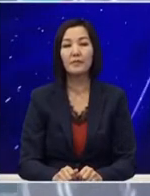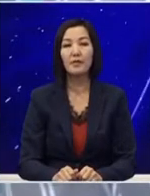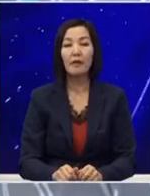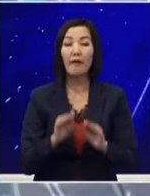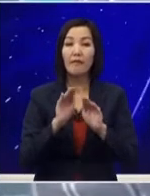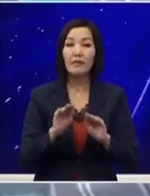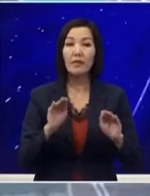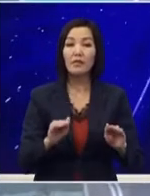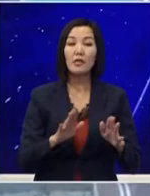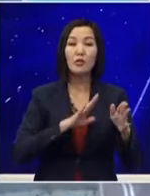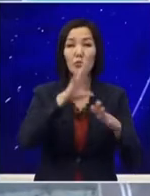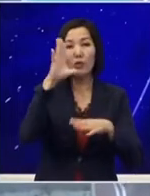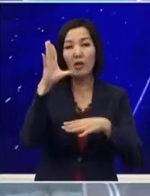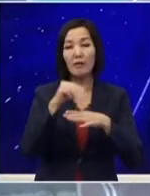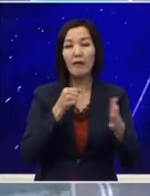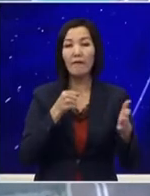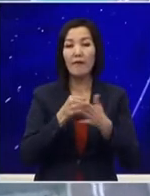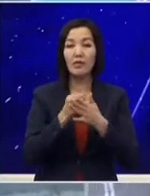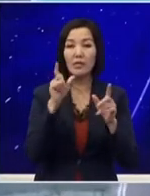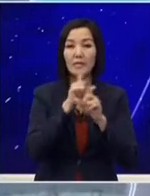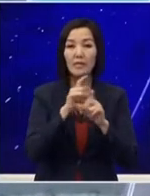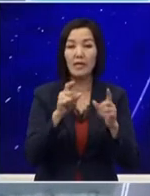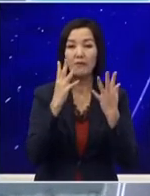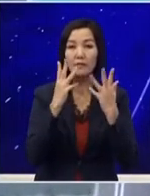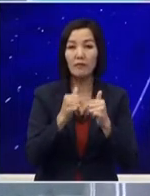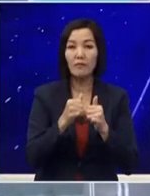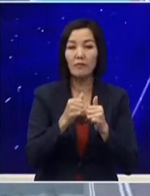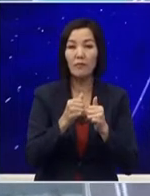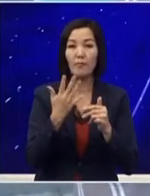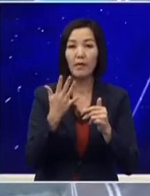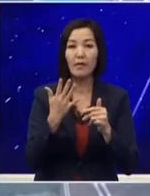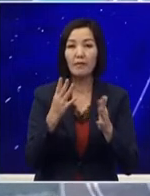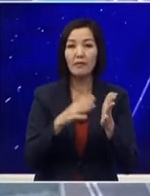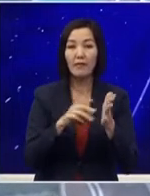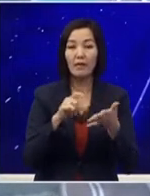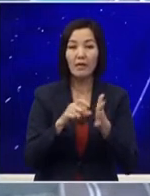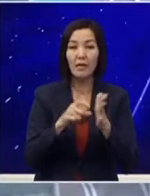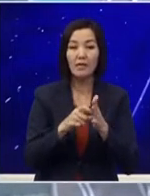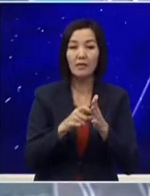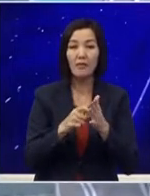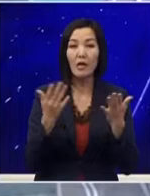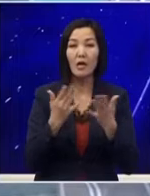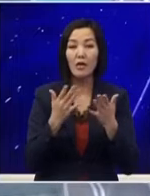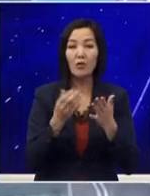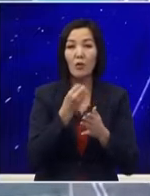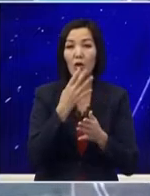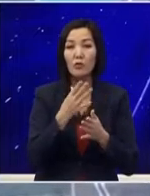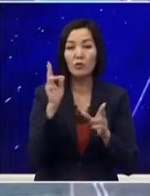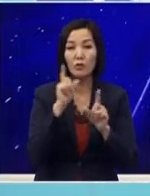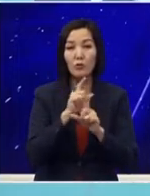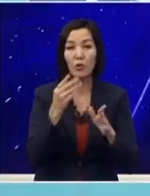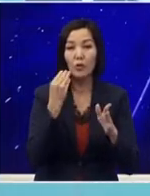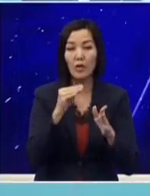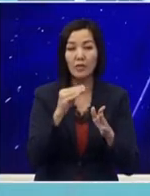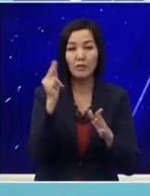Дети здесь находятся с утра до вечера. Это здание рассчитано для школьников 5-9 классов. Какой должна быть хорошая школа и